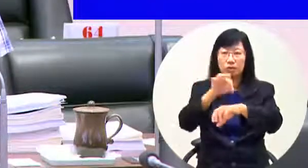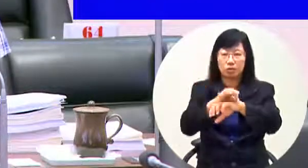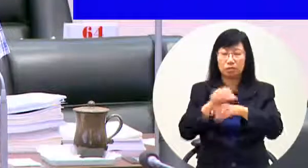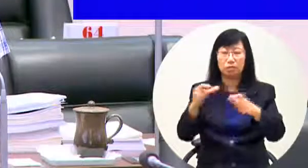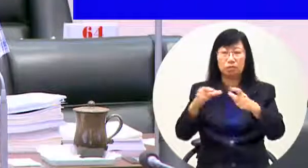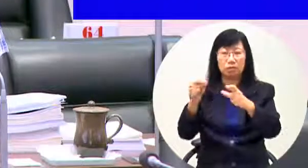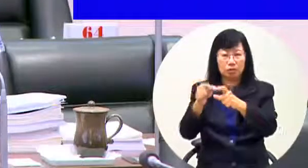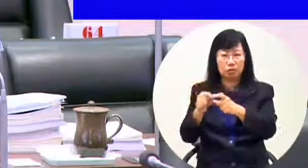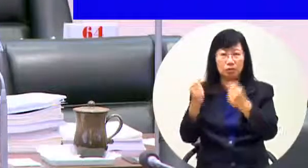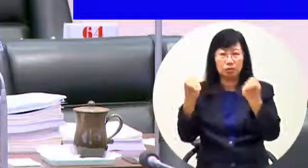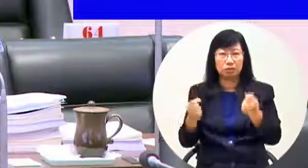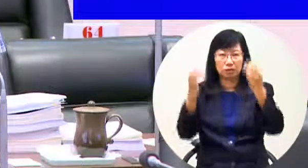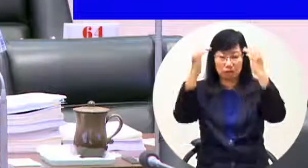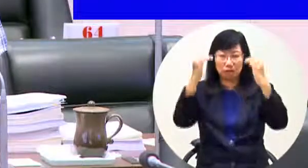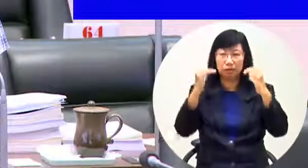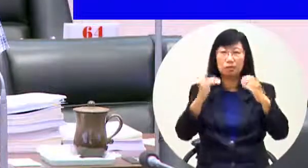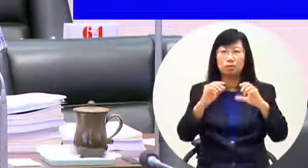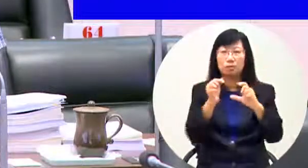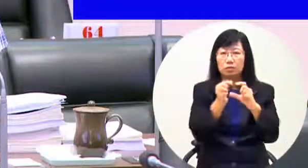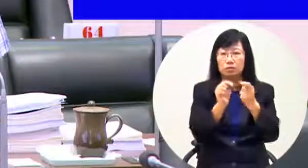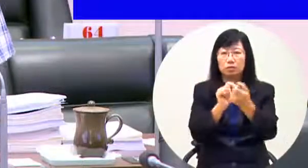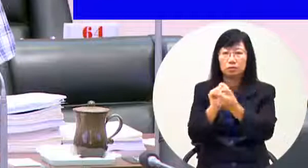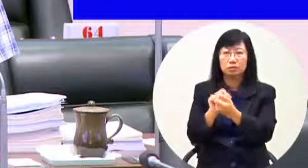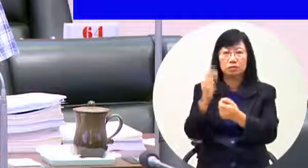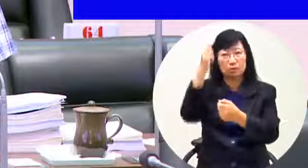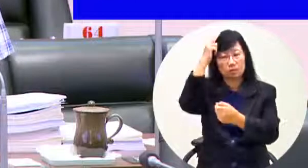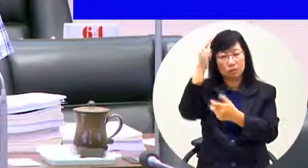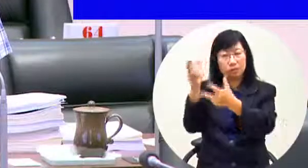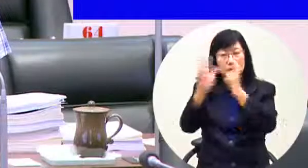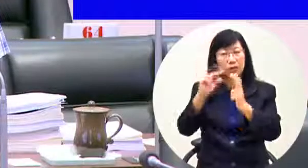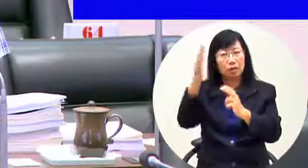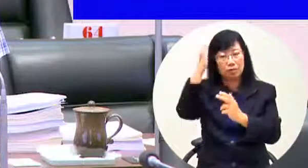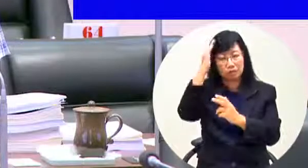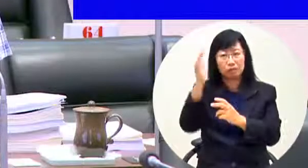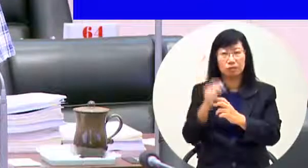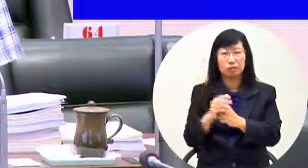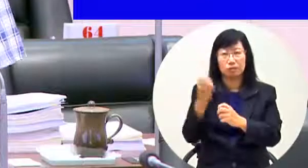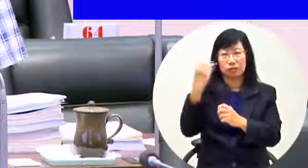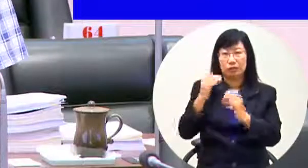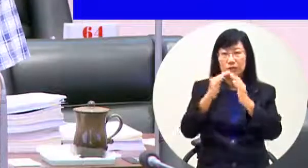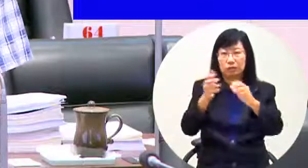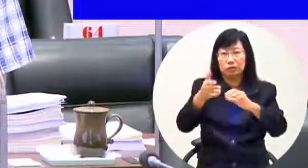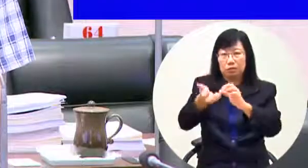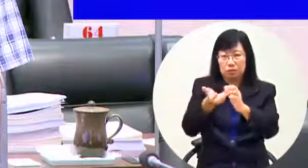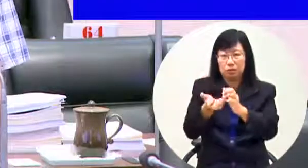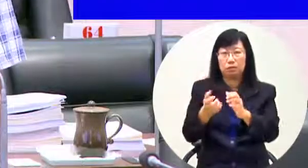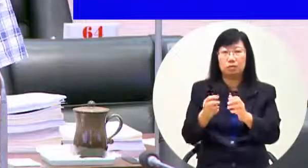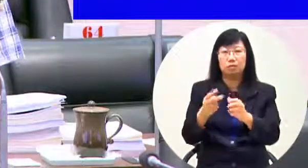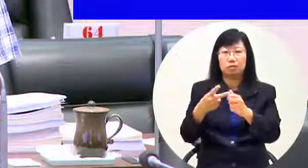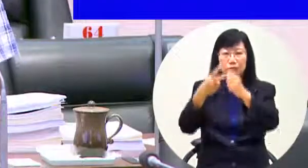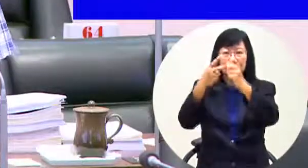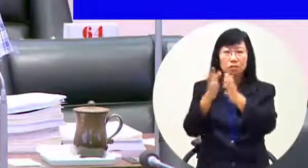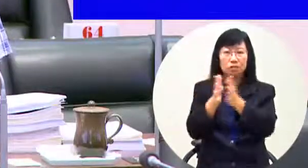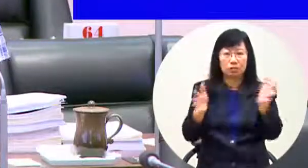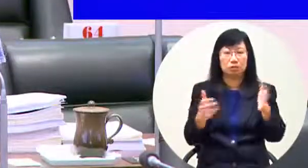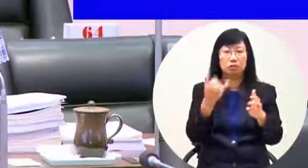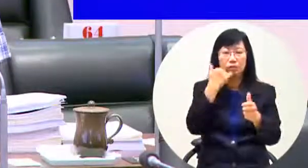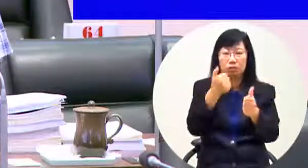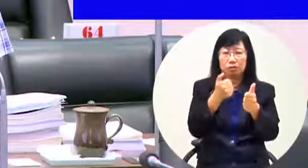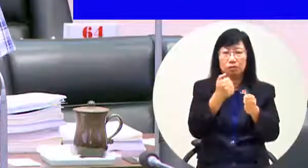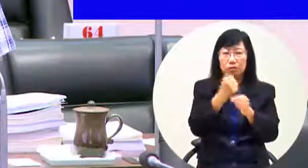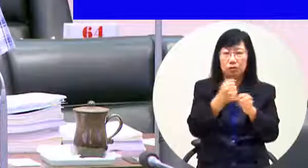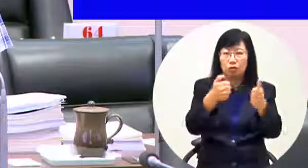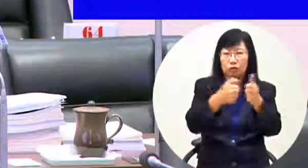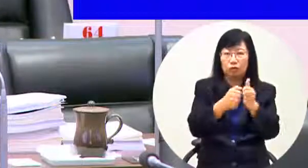厂，桥头新市镇第二期，那边可以做副都心，也可以做那些第二园区等